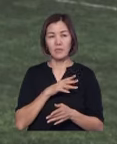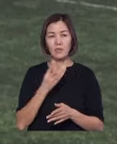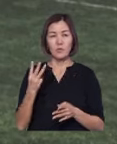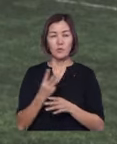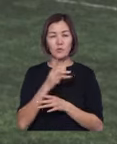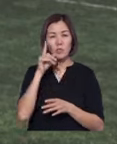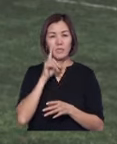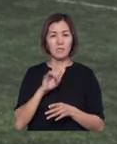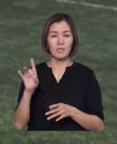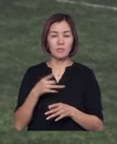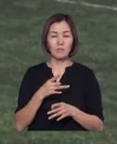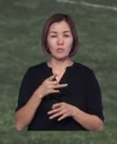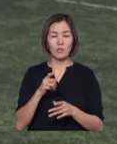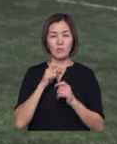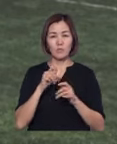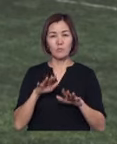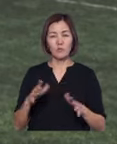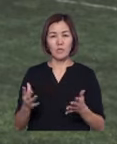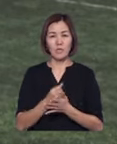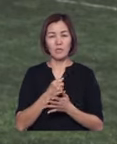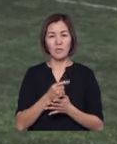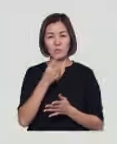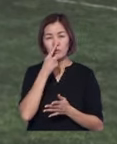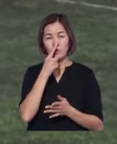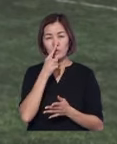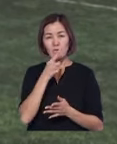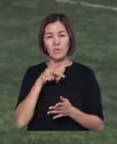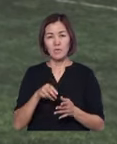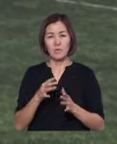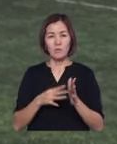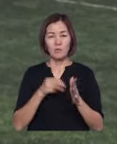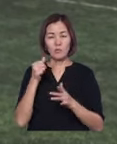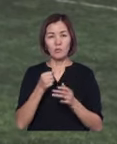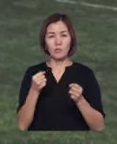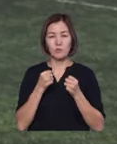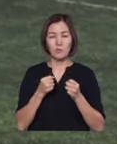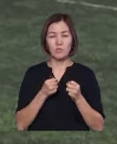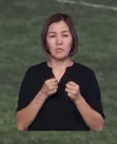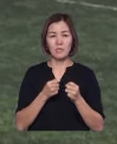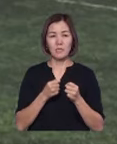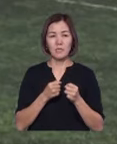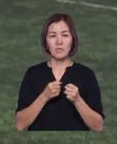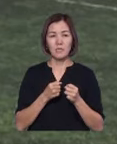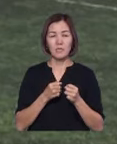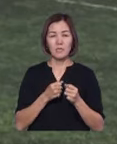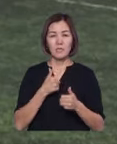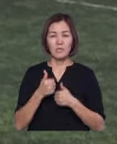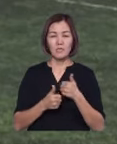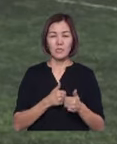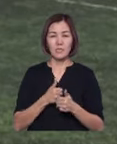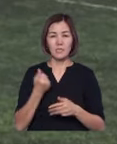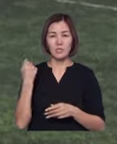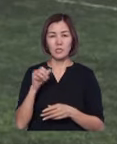мәрте Қазақстан чемпионатында жүлделі орын алды. Ал жуырда 2009 жылғы спортшылар арасында таразыда өткен жарыста